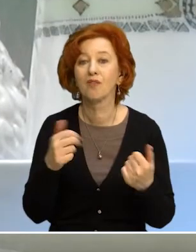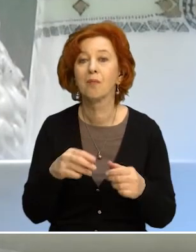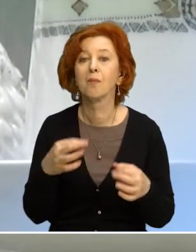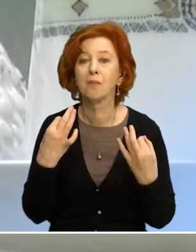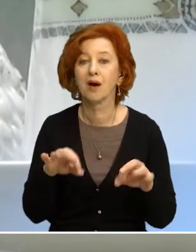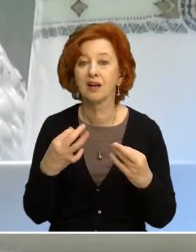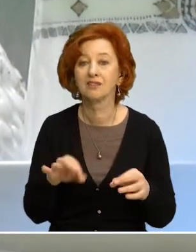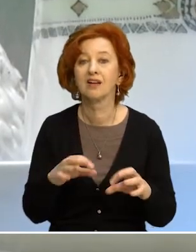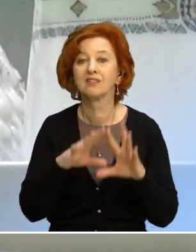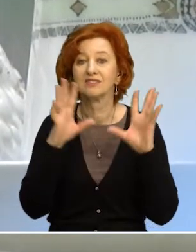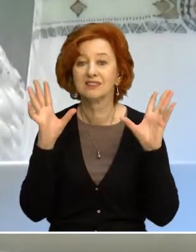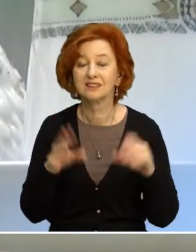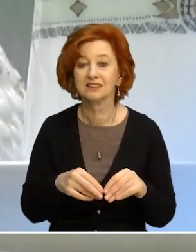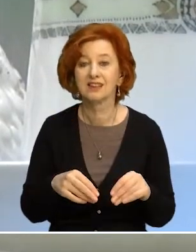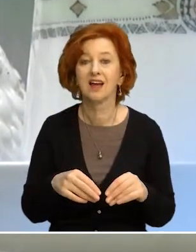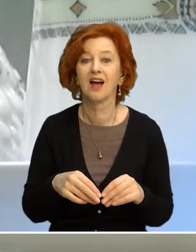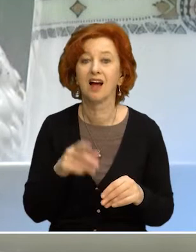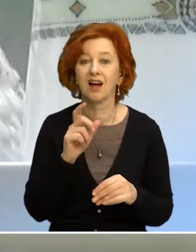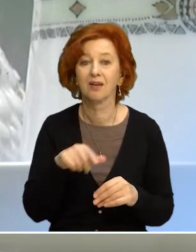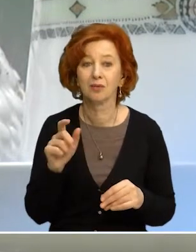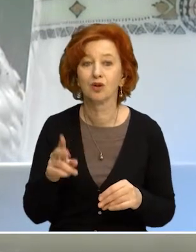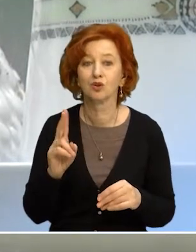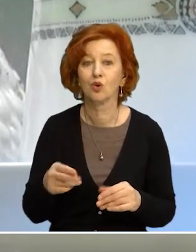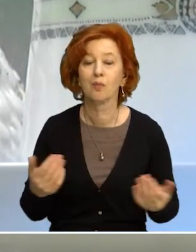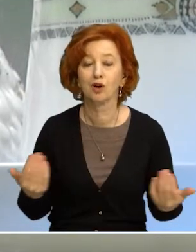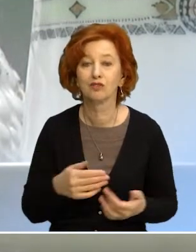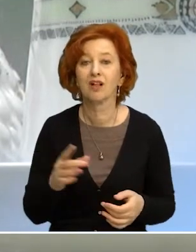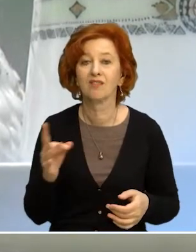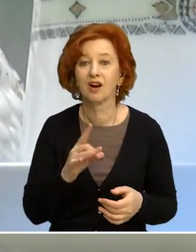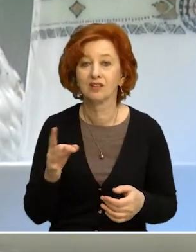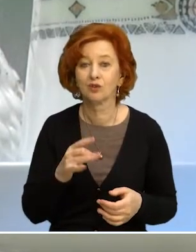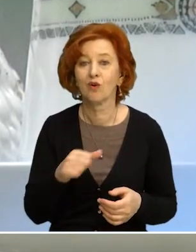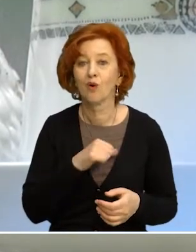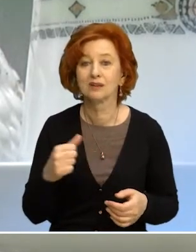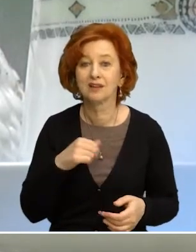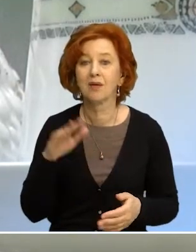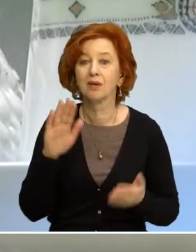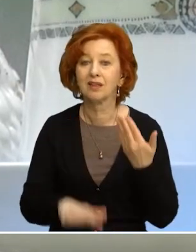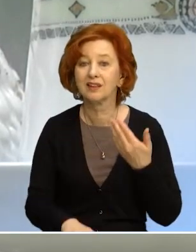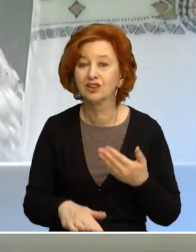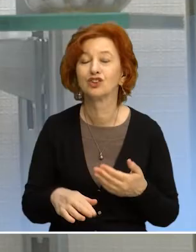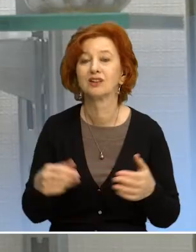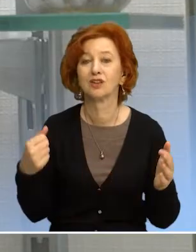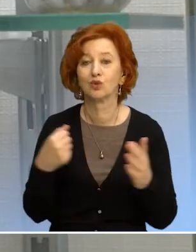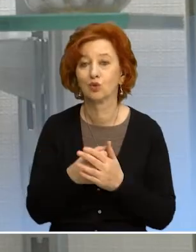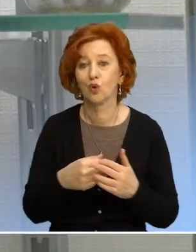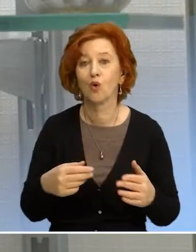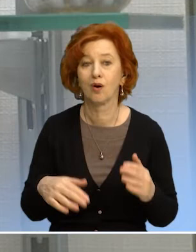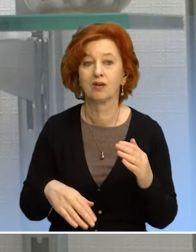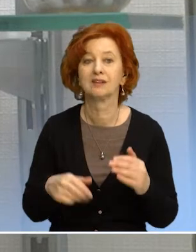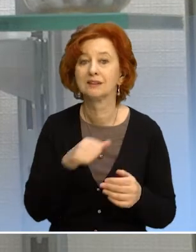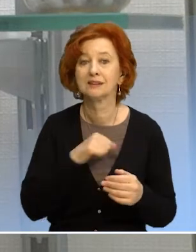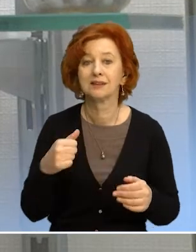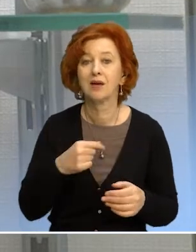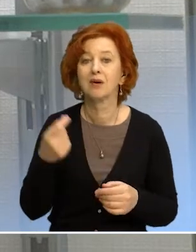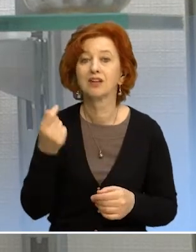позволить его могли себе все слои горожан, те, кто проживал в Ростове. От самых низших сословий, которые пользовались, ну, практически